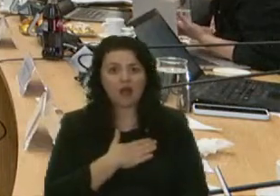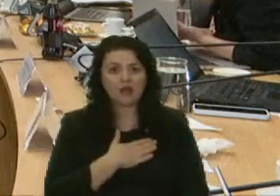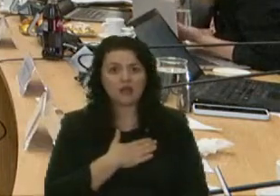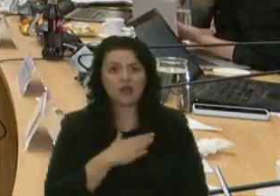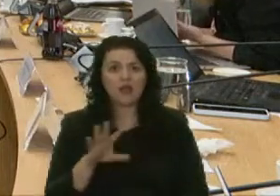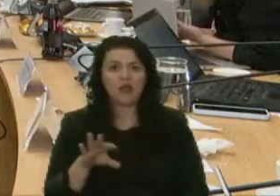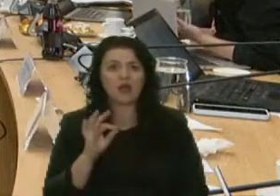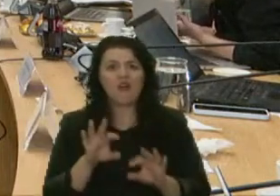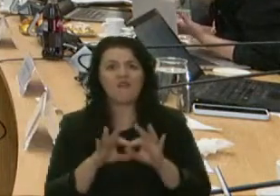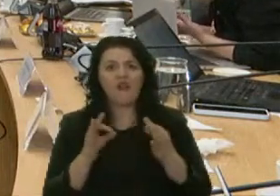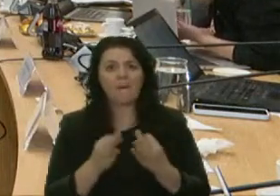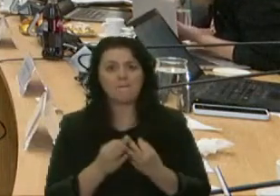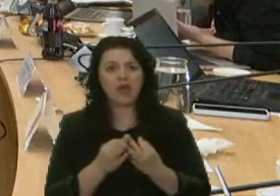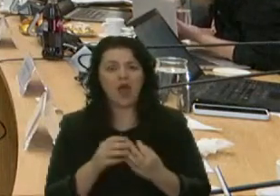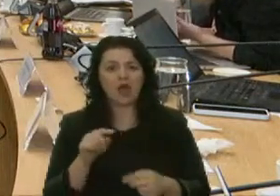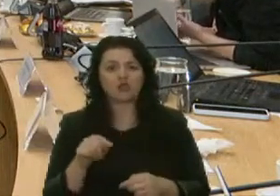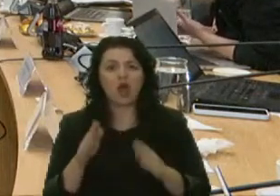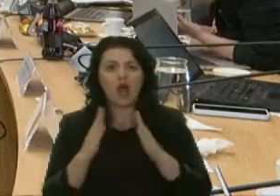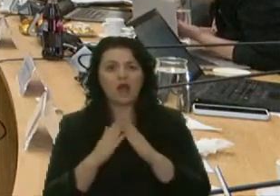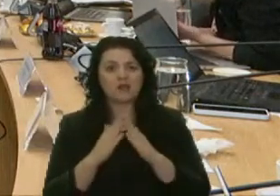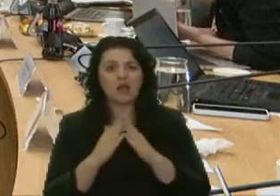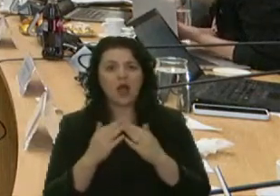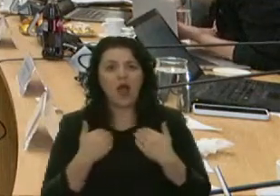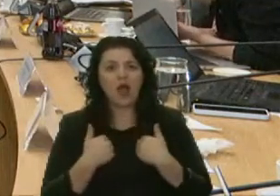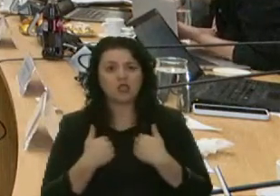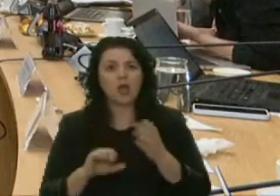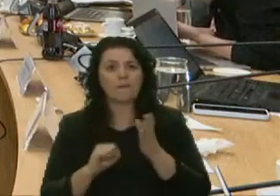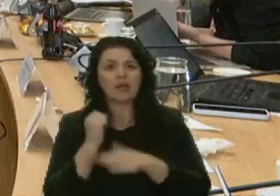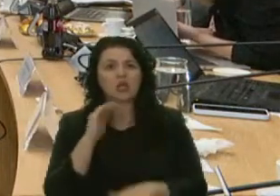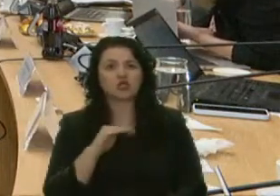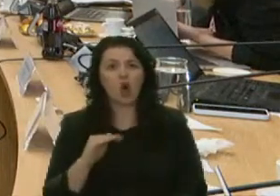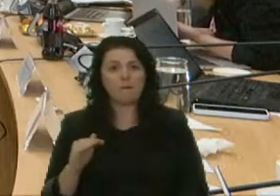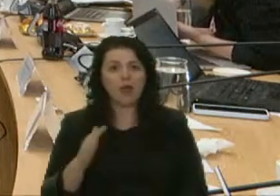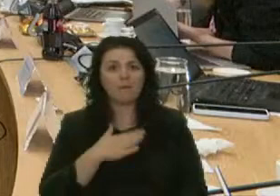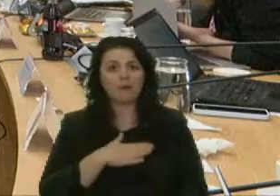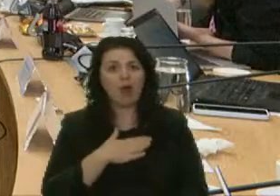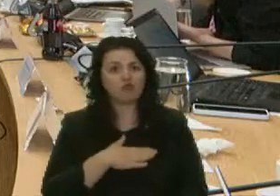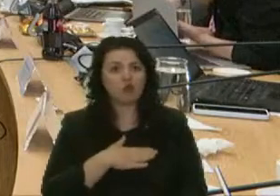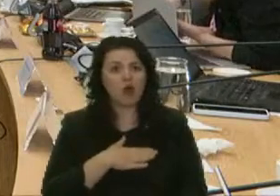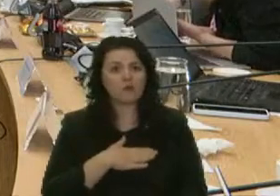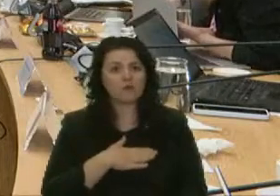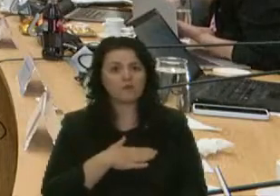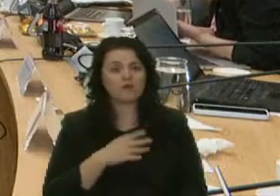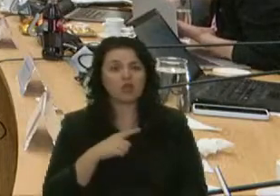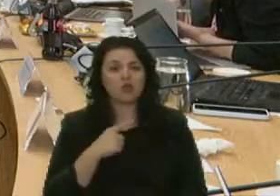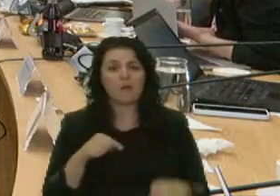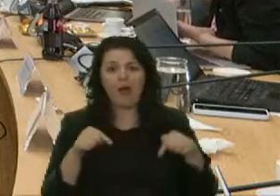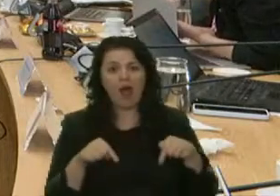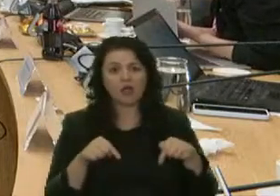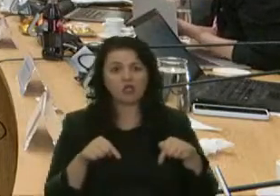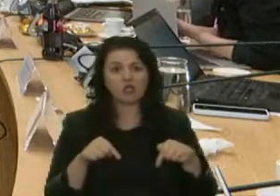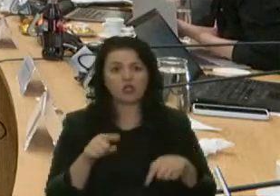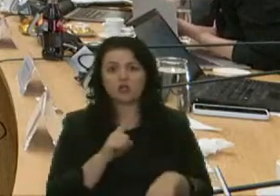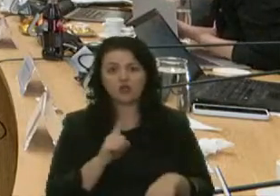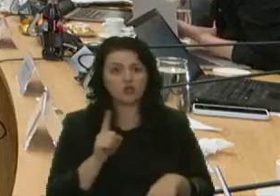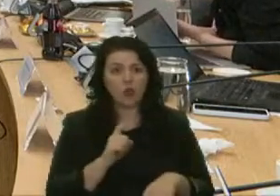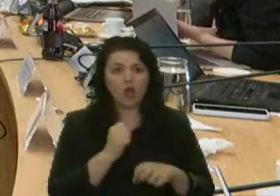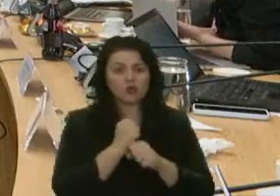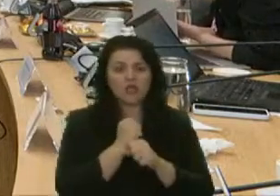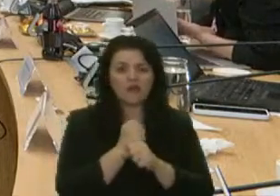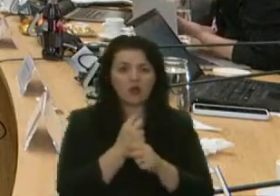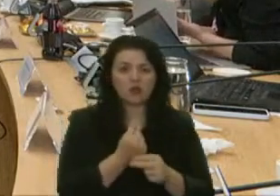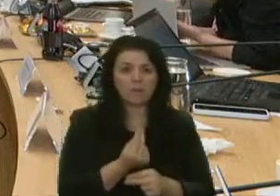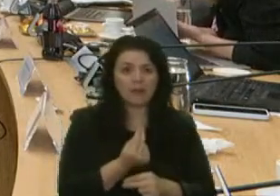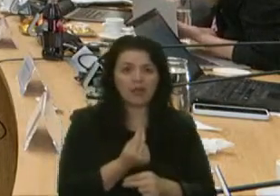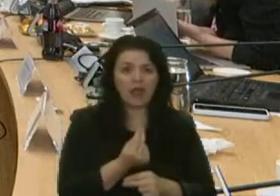că aici Mi e familia că aici Mi e casa că aici îmi cresc copiii și că mi place Suntem aici Nu să spunem că nu s a făcut nimic